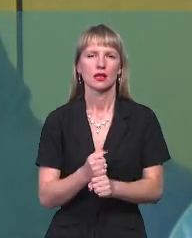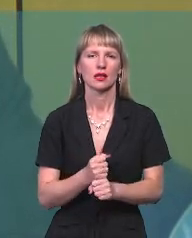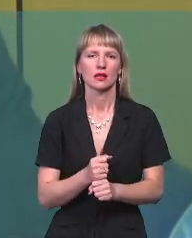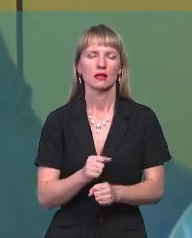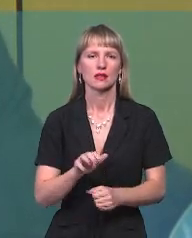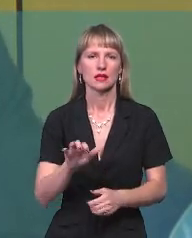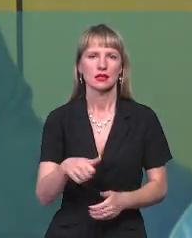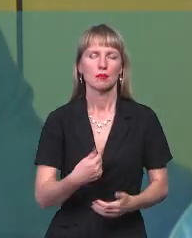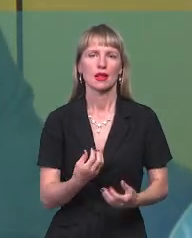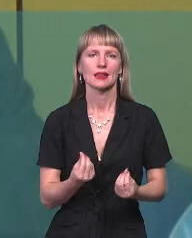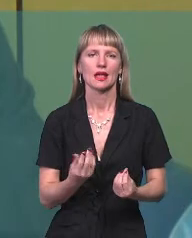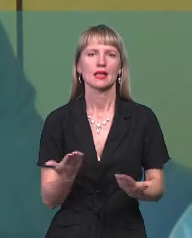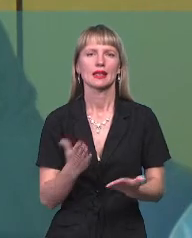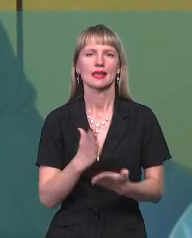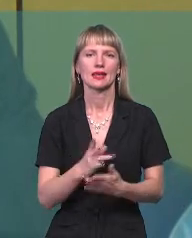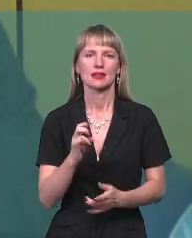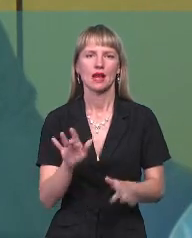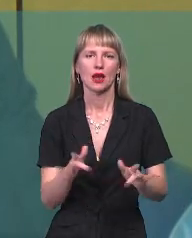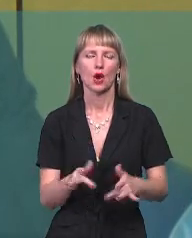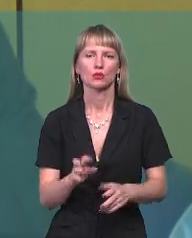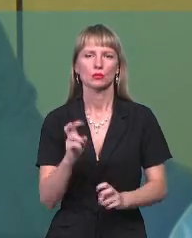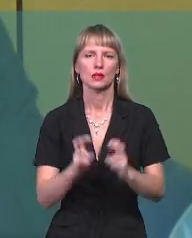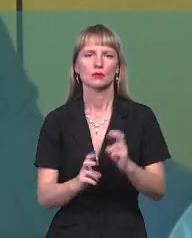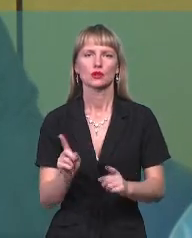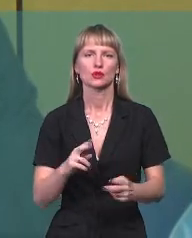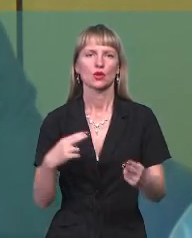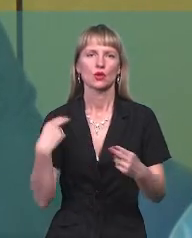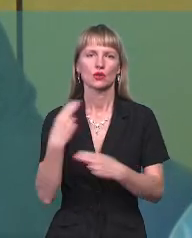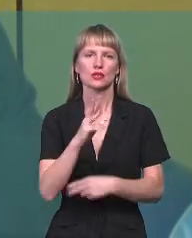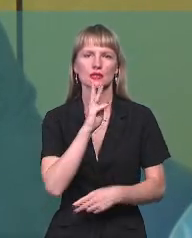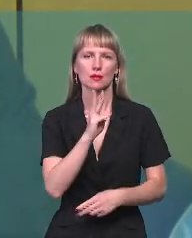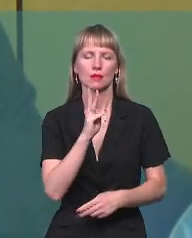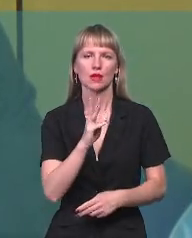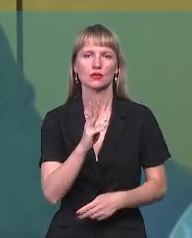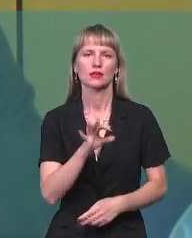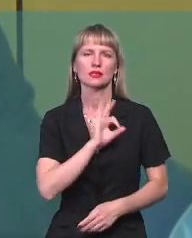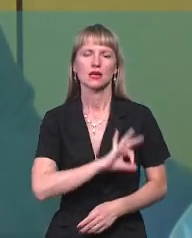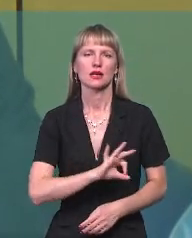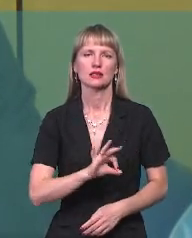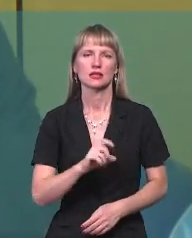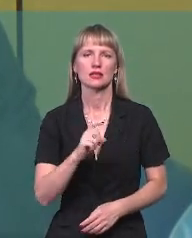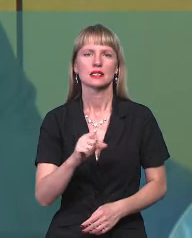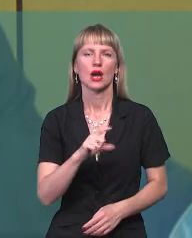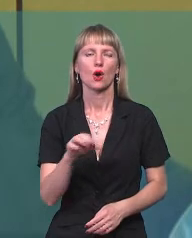знаходяться на рахунку підприємства, що заборгувало заробітну плату. Вживаються заходи